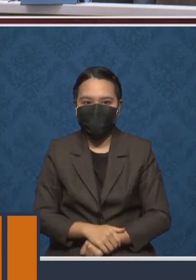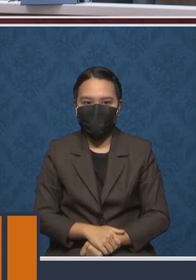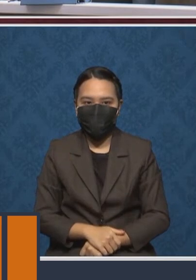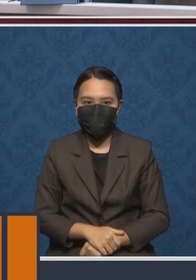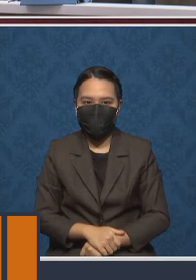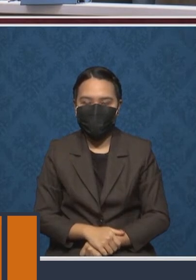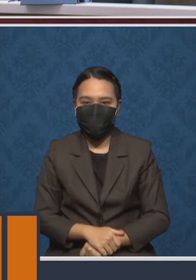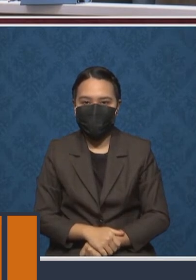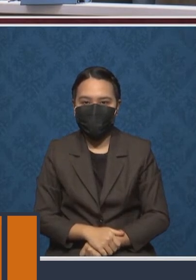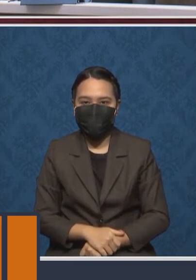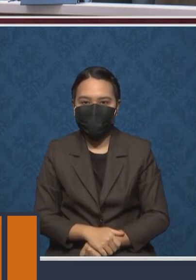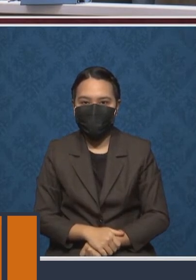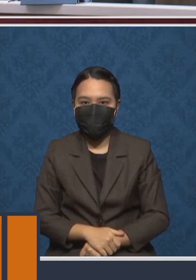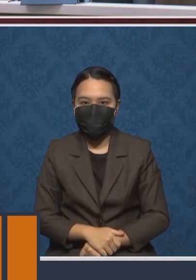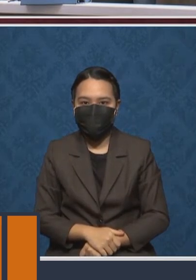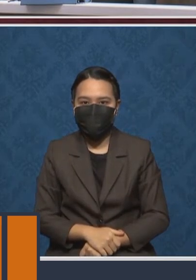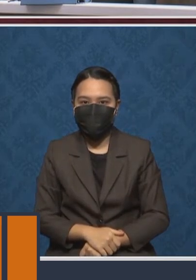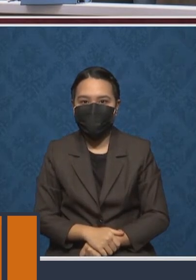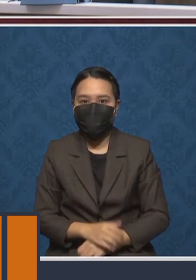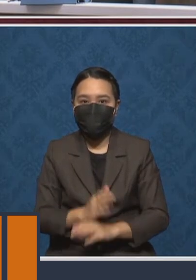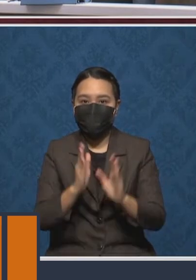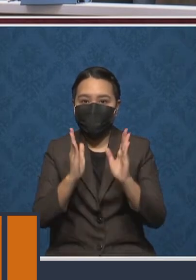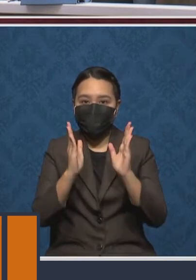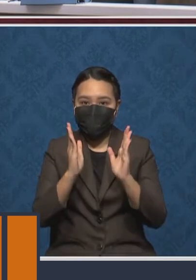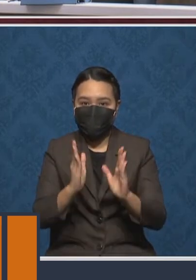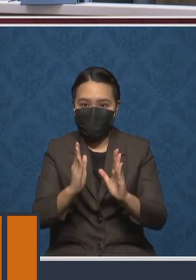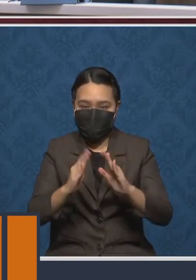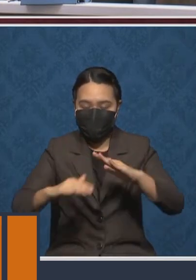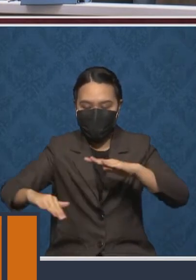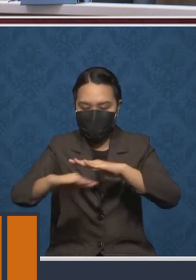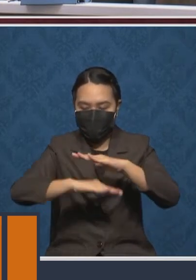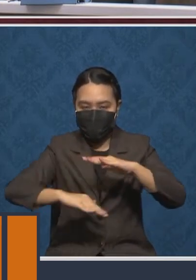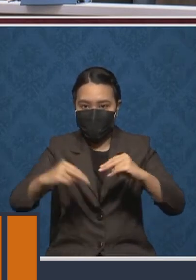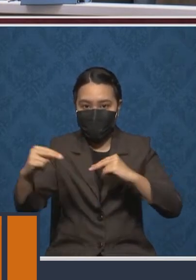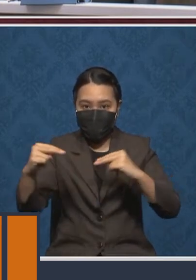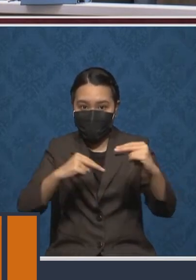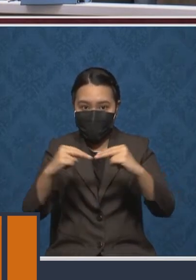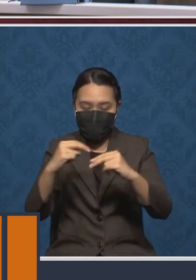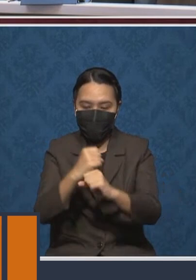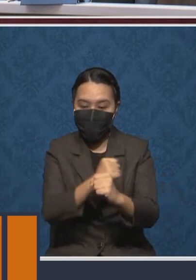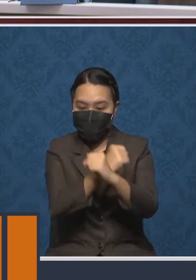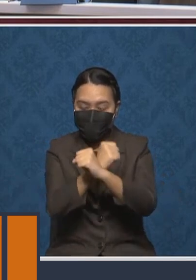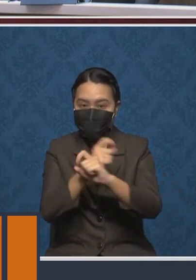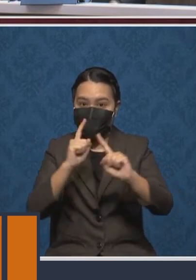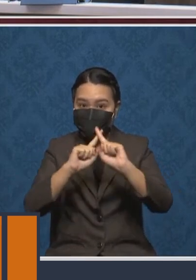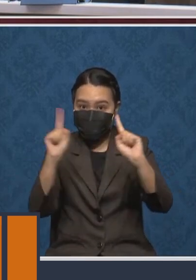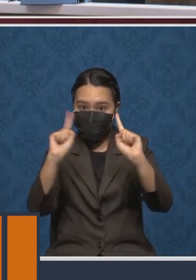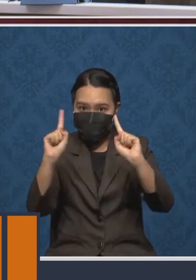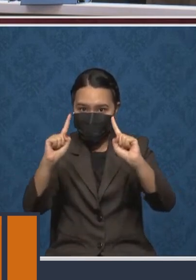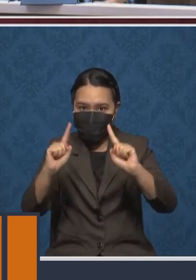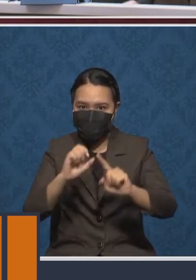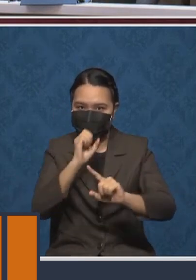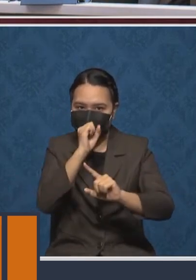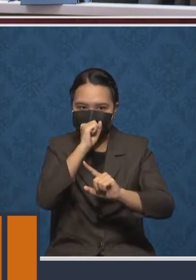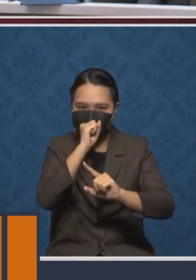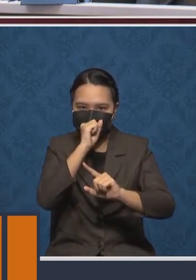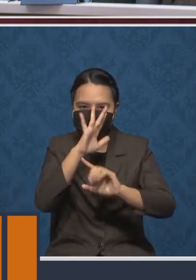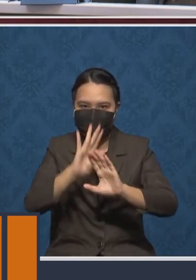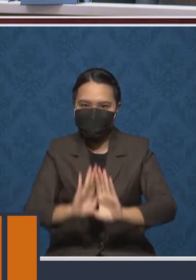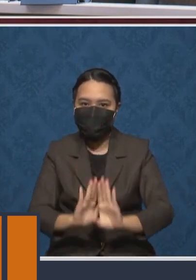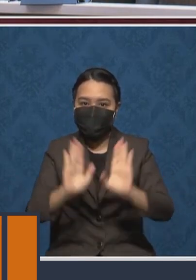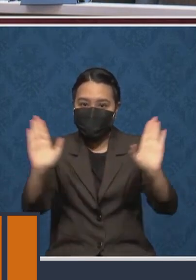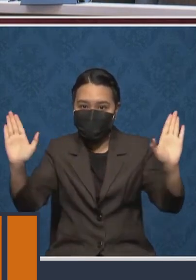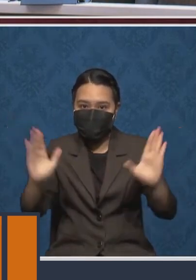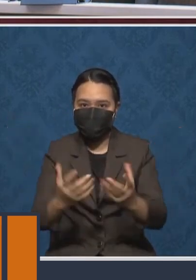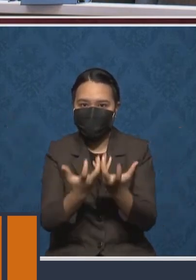นะครับบุคคลที่ถูกคุ้มครองถูกเปิดเผยตัวถูกคุกคามอย่างต่อเนื่องสูญเสียทรัพย์สินที่มีอยู่สูญ